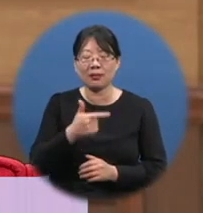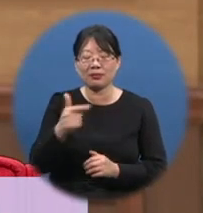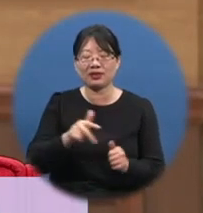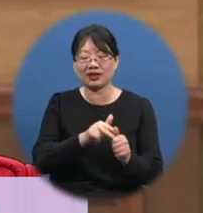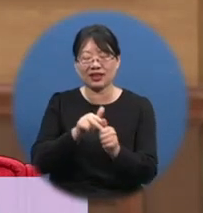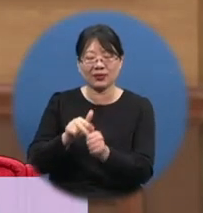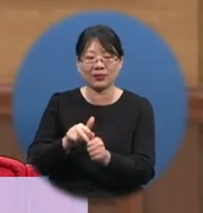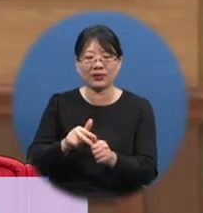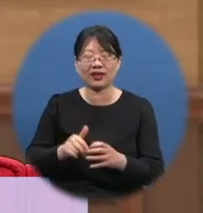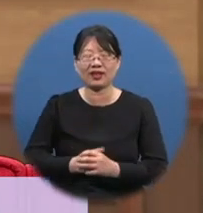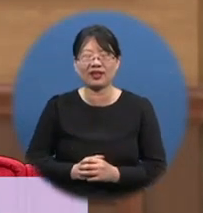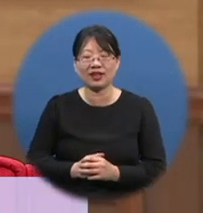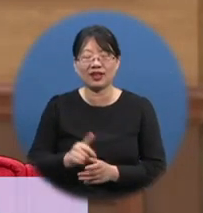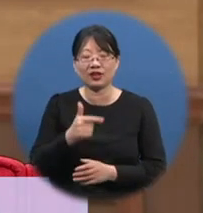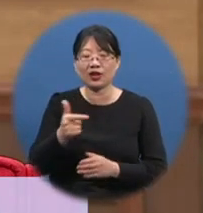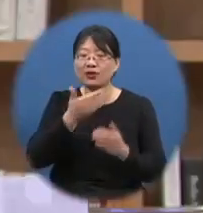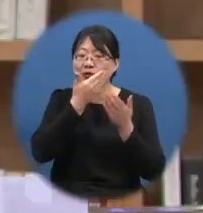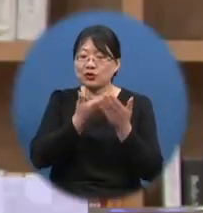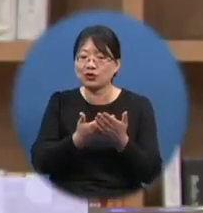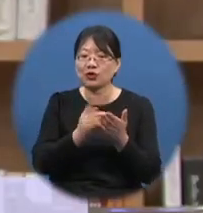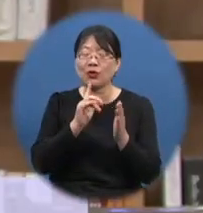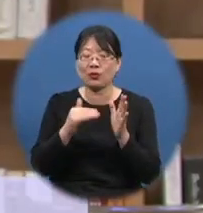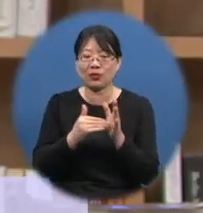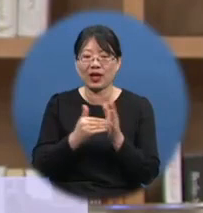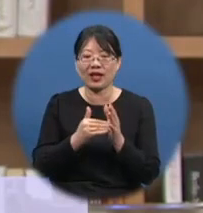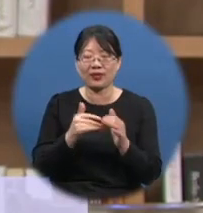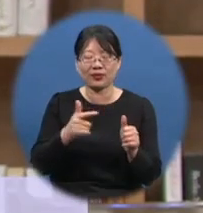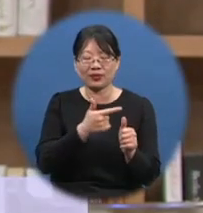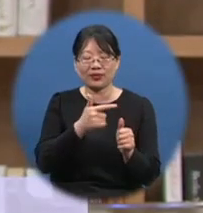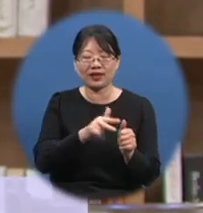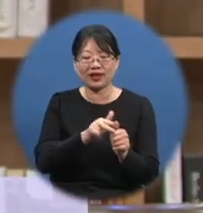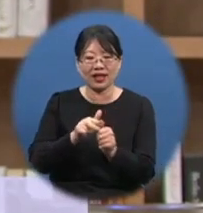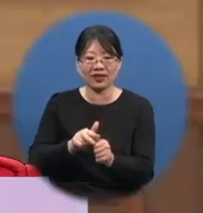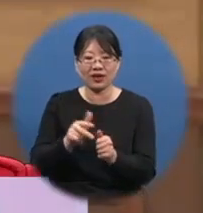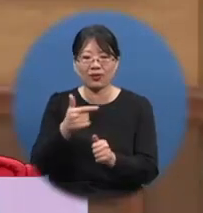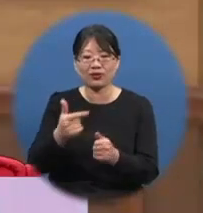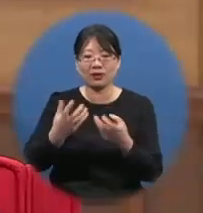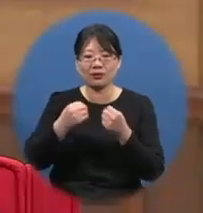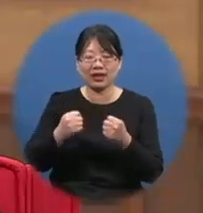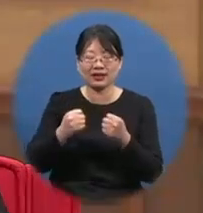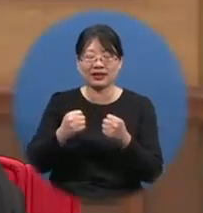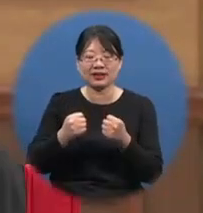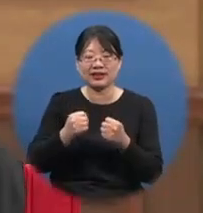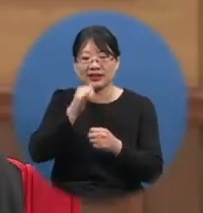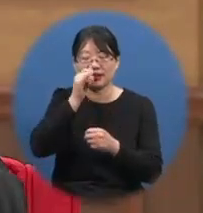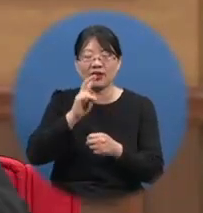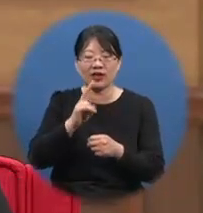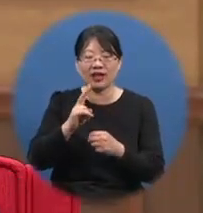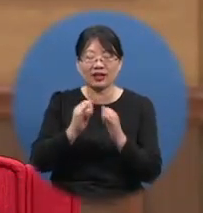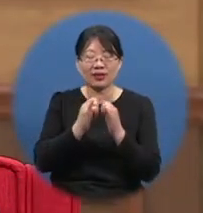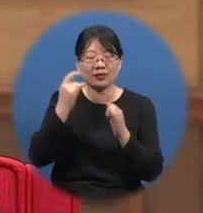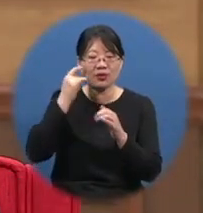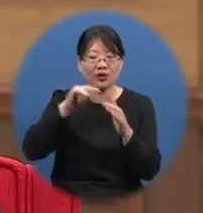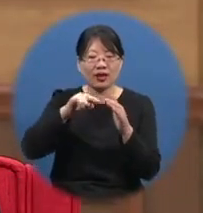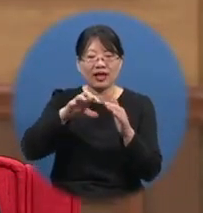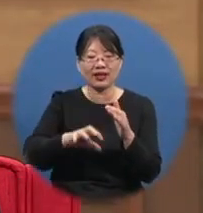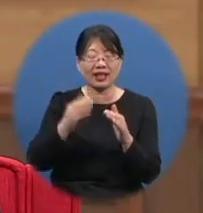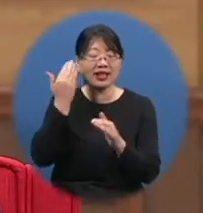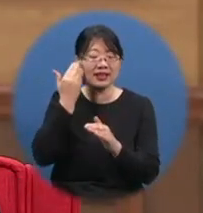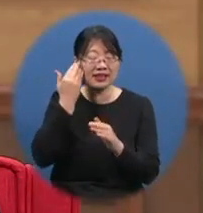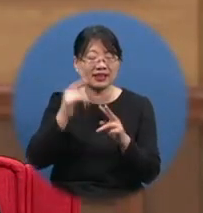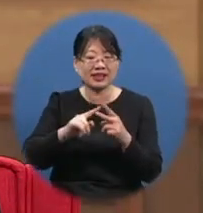빅데이터. 그 데이터가 굉장히 중요합니다. 당연하죠. 이 데이터가 무지하게 많이 쌓여 있어야 사람도 머릿속에